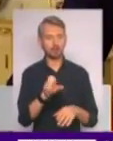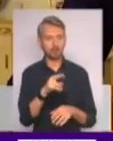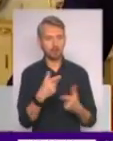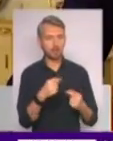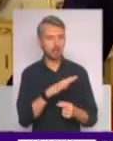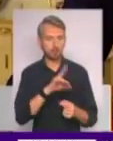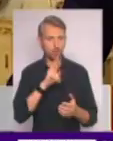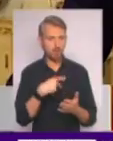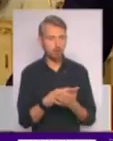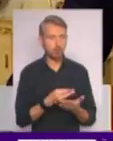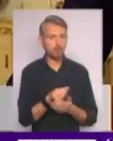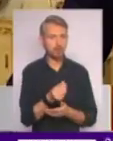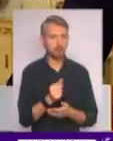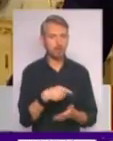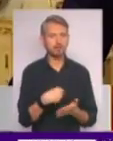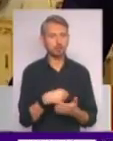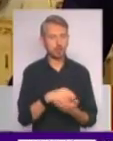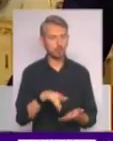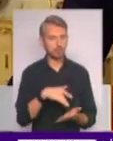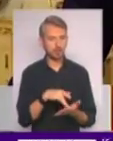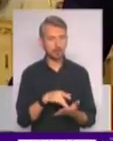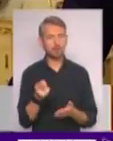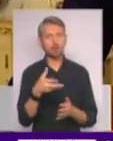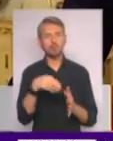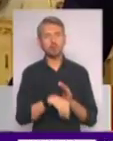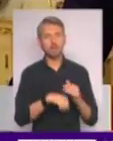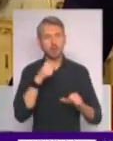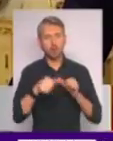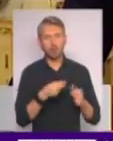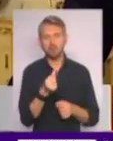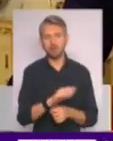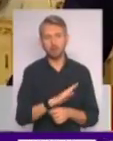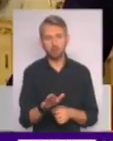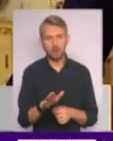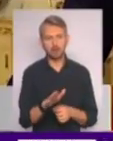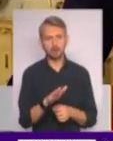було передбачено фінансування з бюджету міста. В тому числі роками не закупалися і не